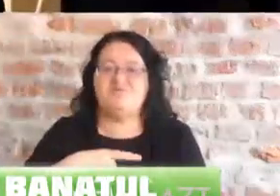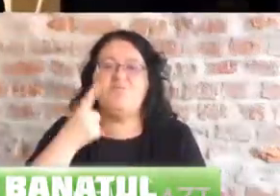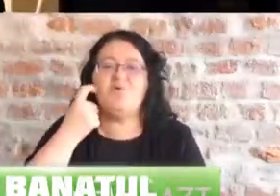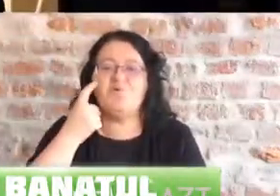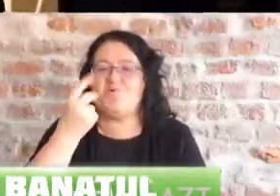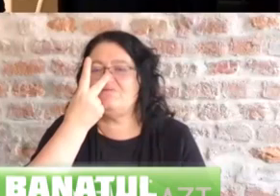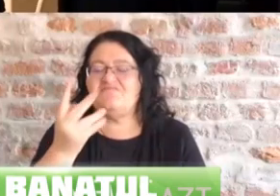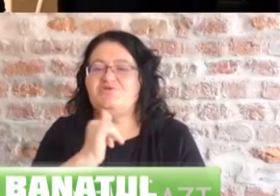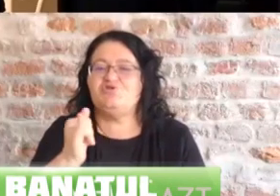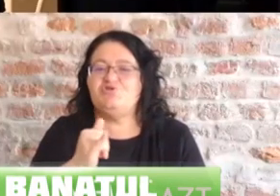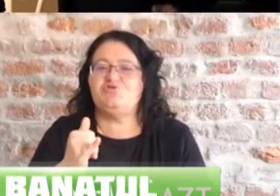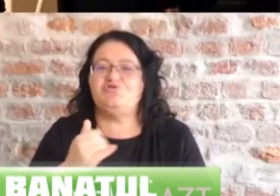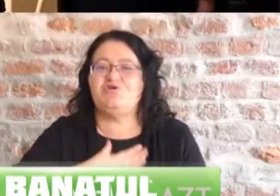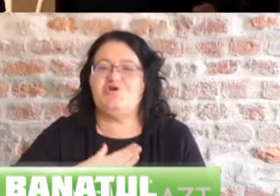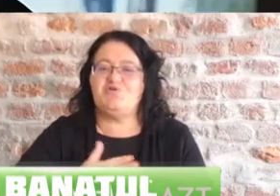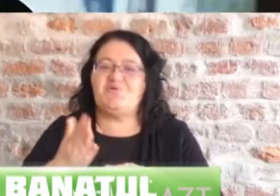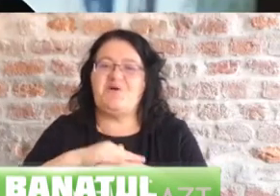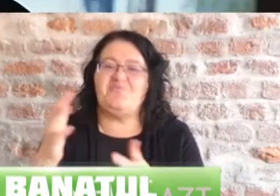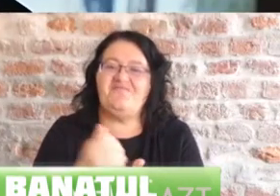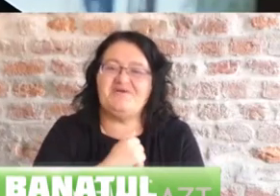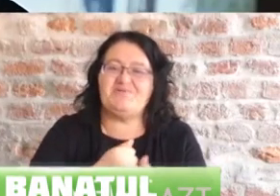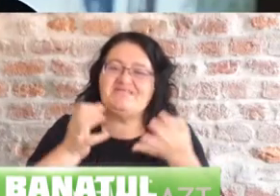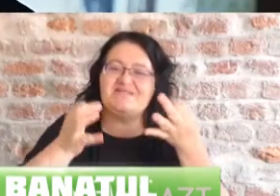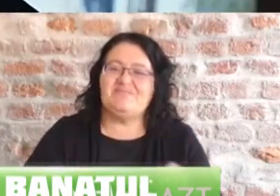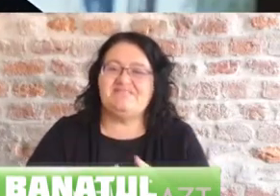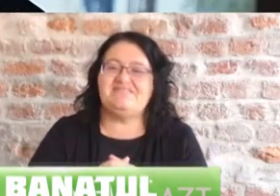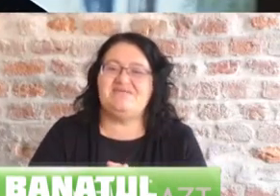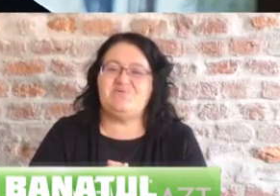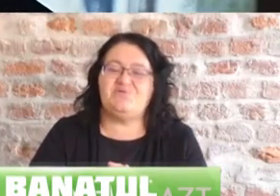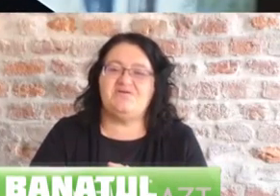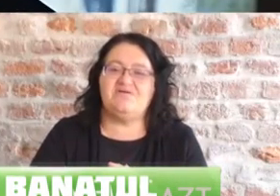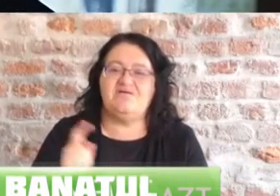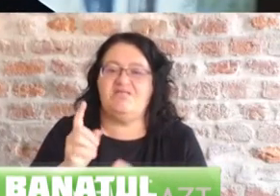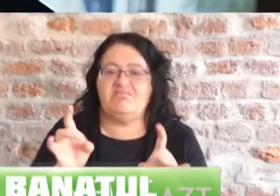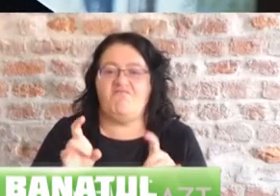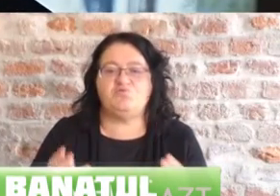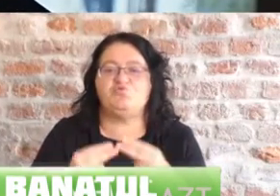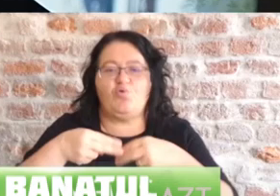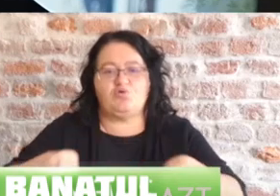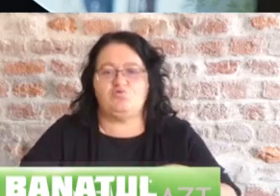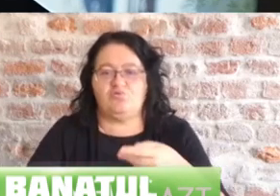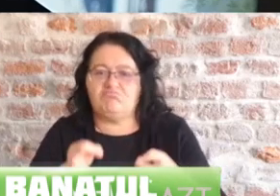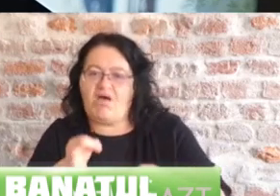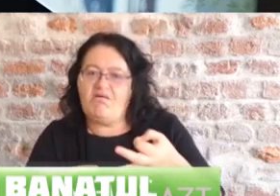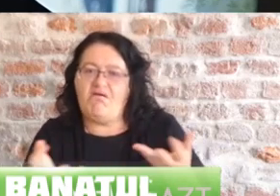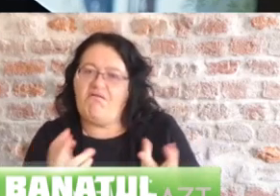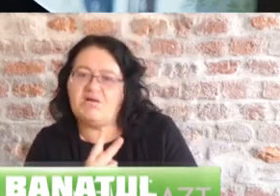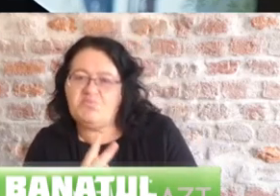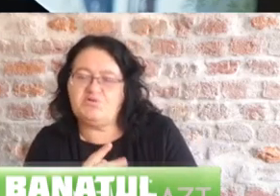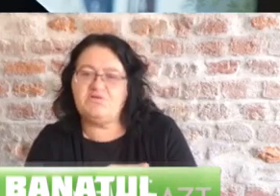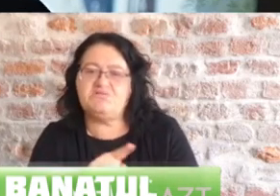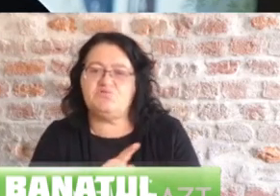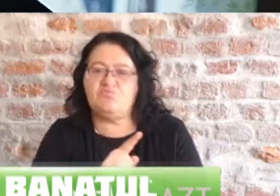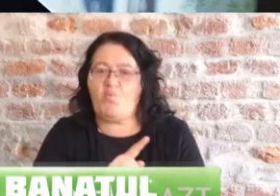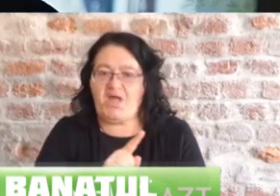vedem cine și-a dorit mai mult victoria. Suntem fer convinși că nu a fost ușor de jurizat. E un